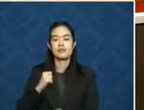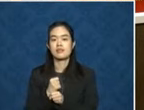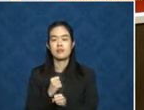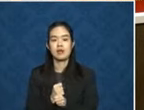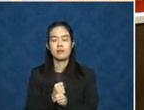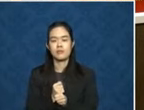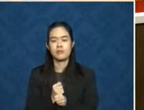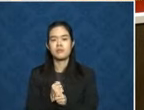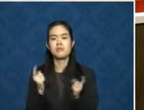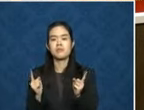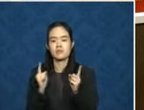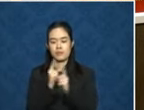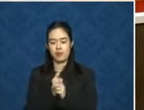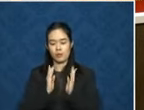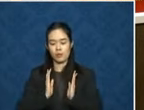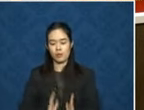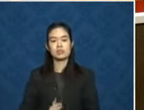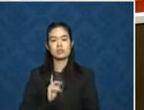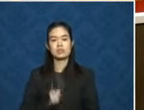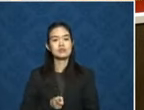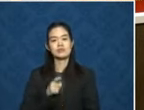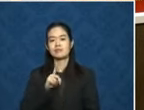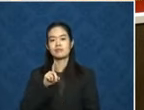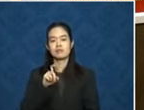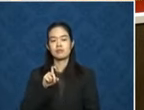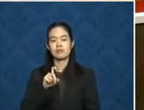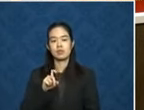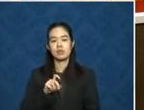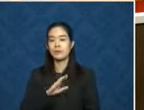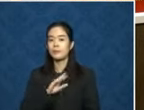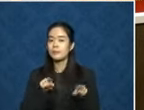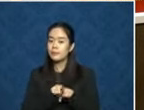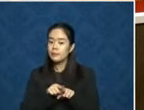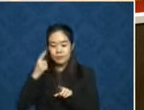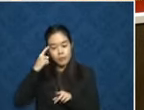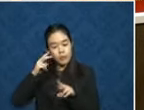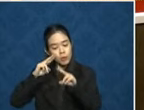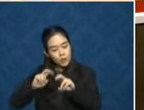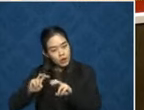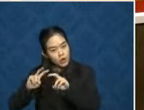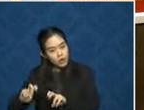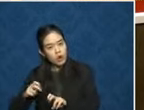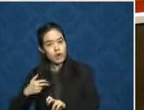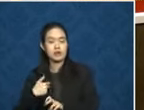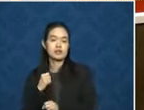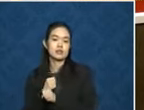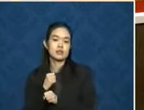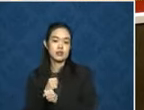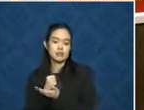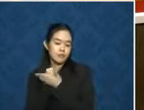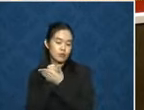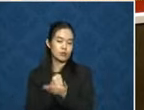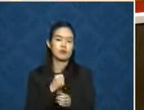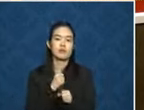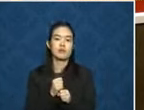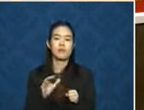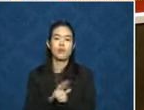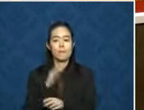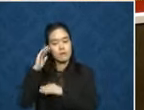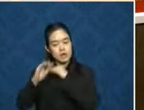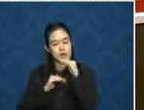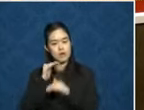มนุษย์ได้นะครับซึ่งทักษะในการคิดเชิงวิเคราะห์หรือ critical thinking จะสามารถช่วยให้เรามีงานทำในยุค AI นั่นเองครับท่านประธ